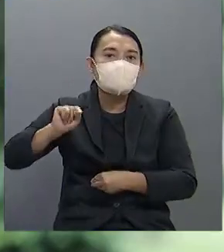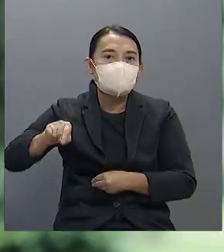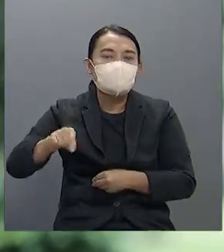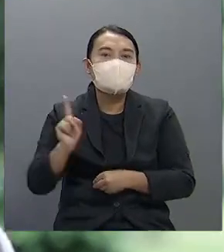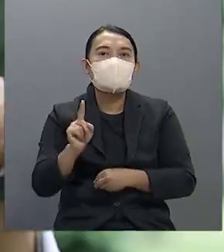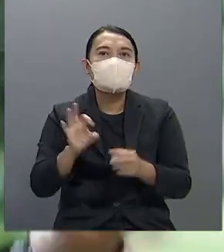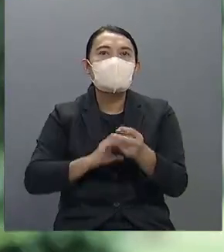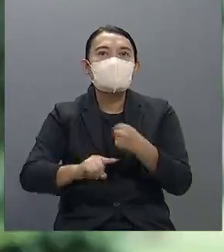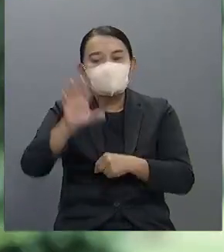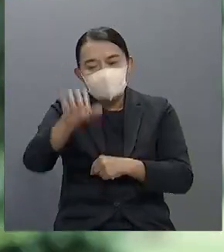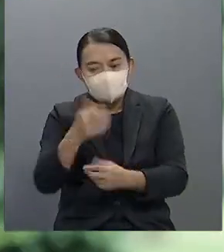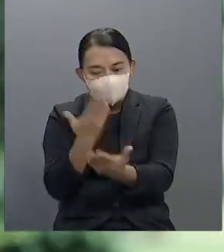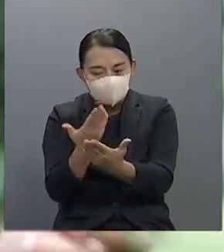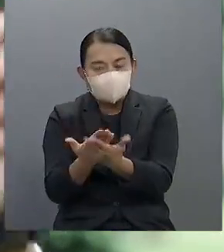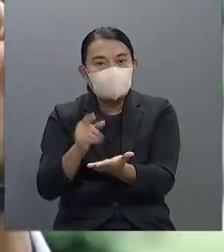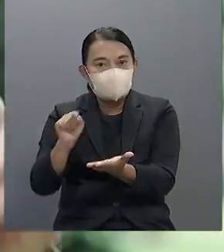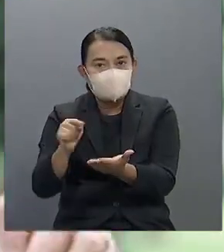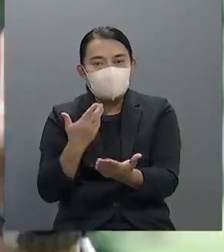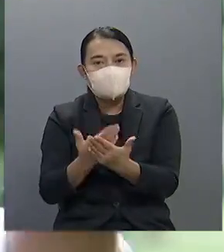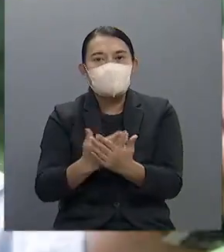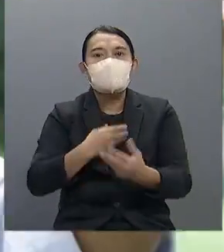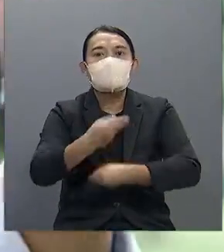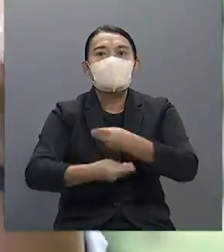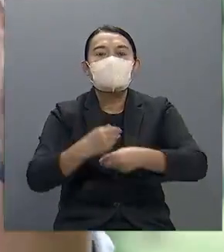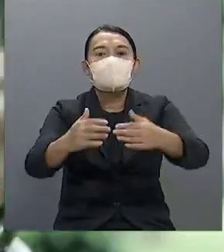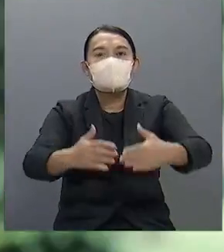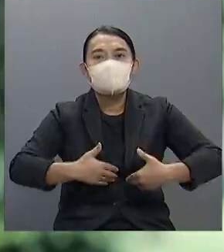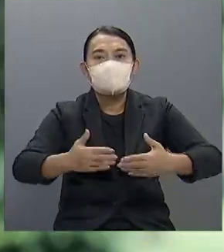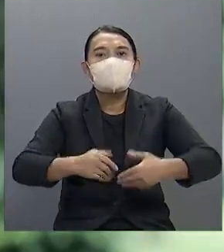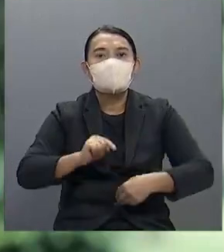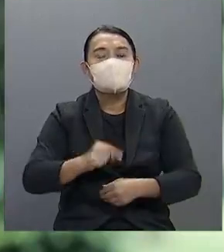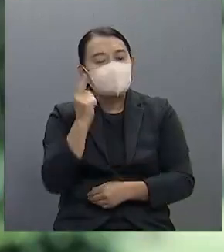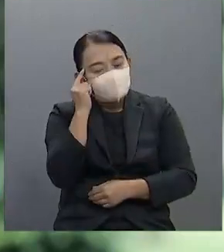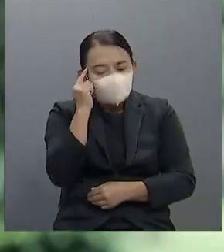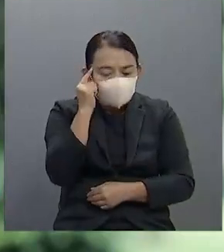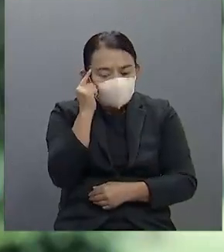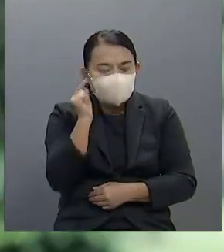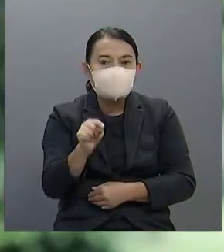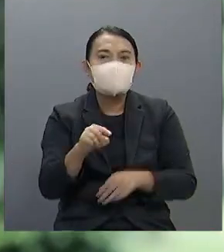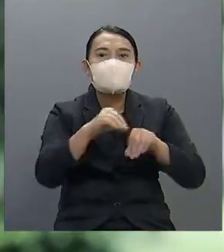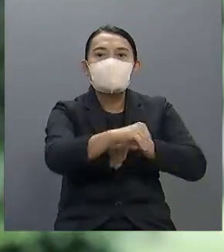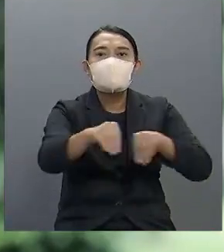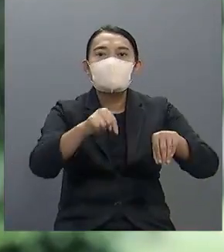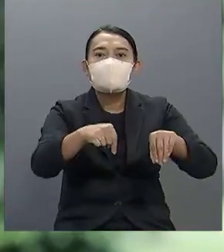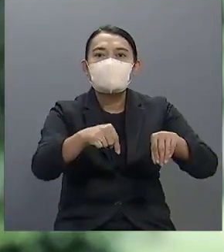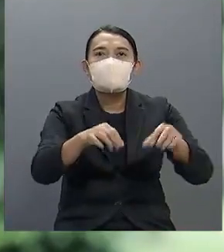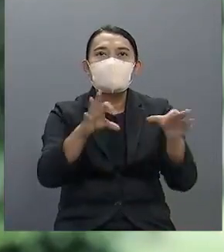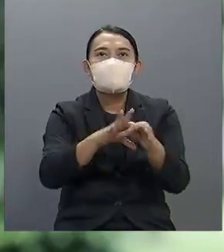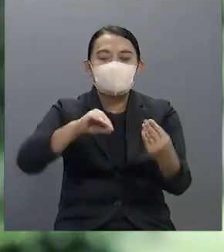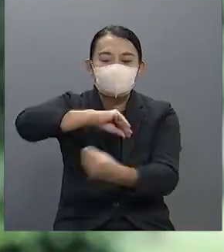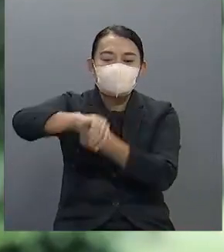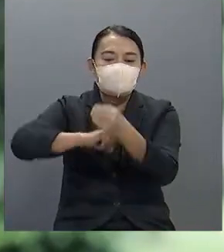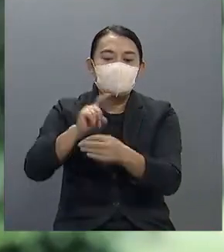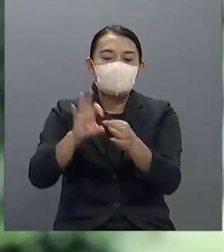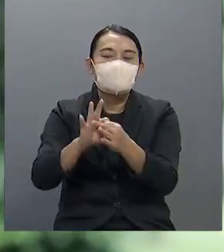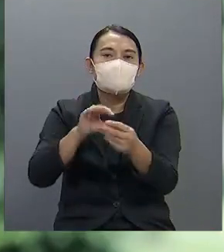เงินเรื่องของรายได้ที่ต้องเข้ามาเพราะนั้นเราก็เลยมองว่าสิ่งที่เราจะปลูกเนี่ยนะครับมันก็ต้องมีคำว่าพืชเศรษฐกิจเข้ามาร่วมด้วยนะครับเราก็เ